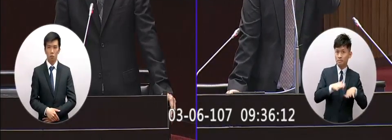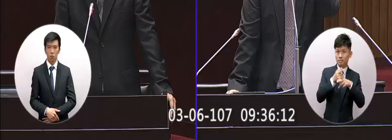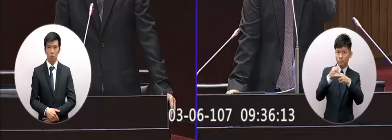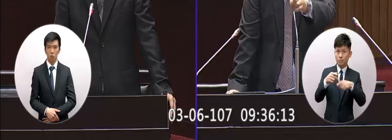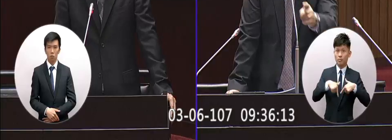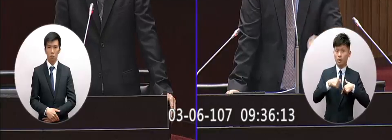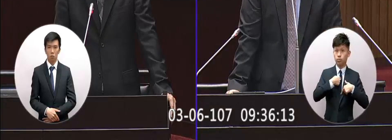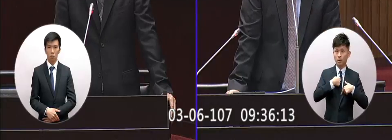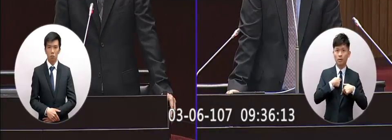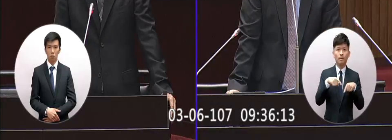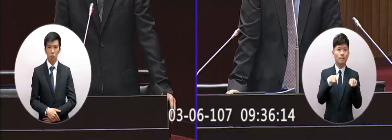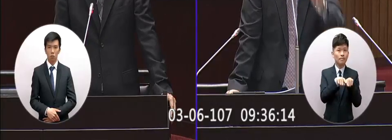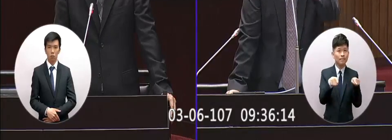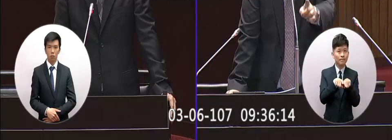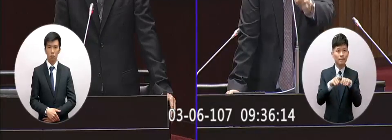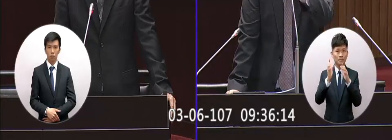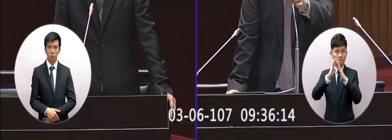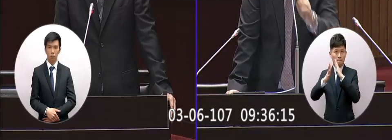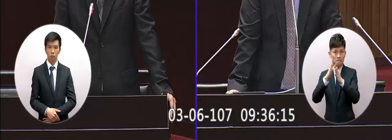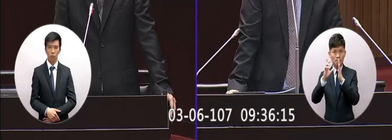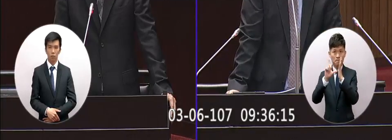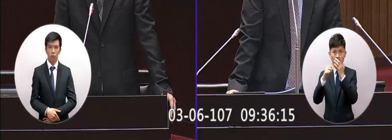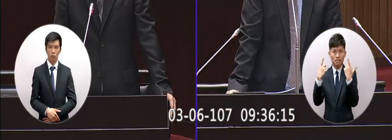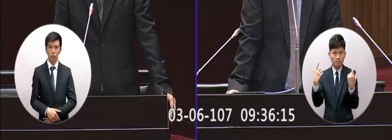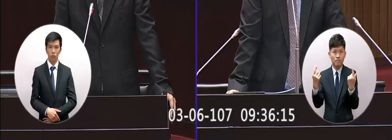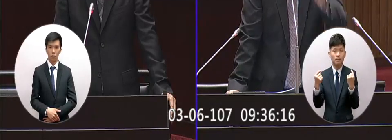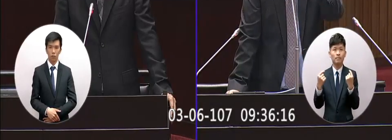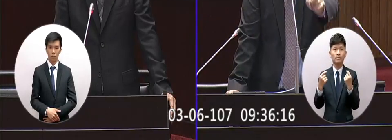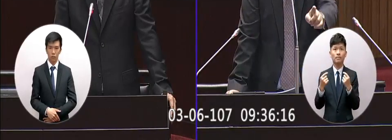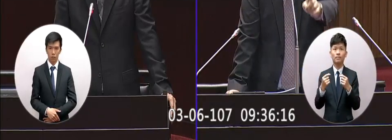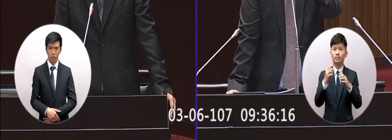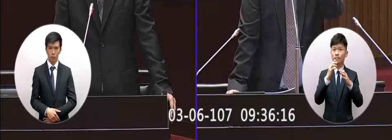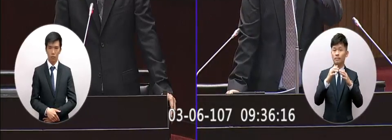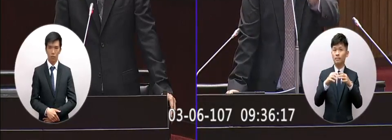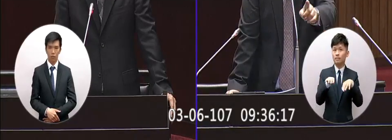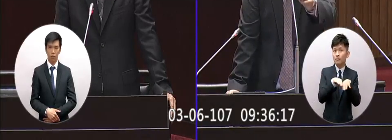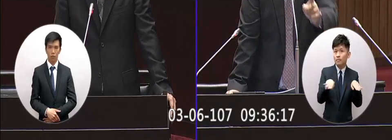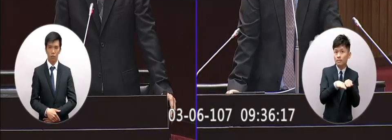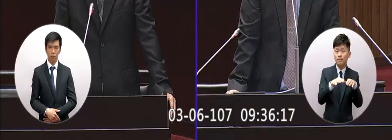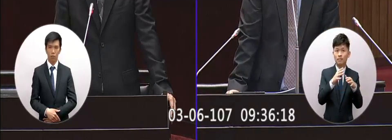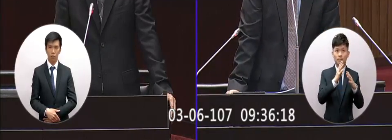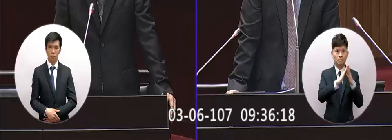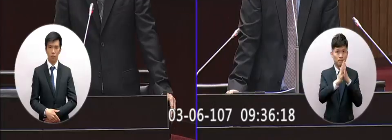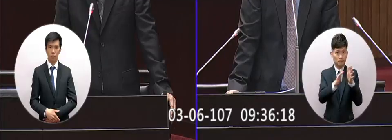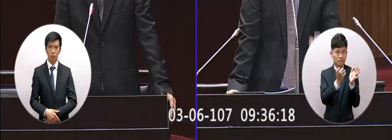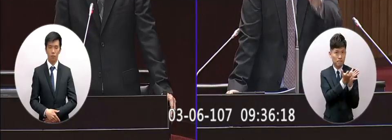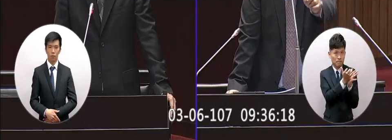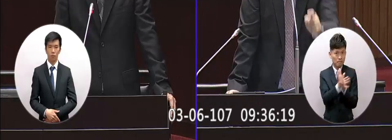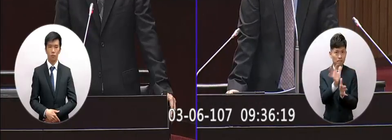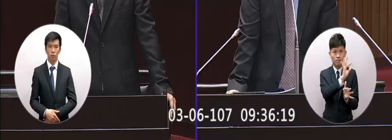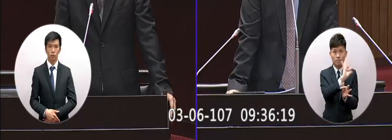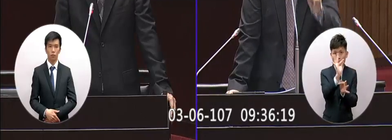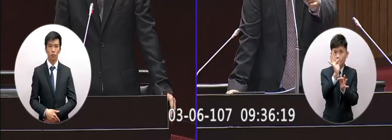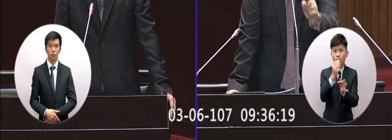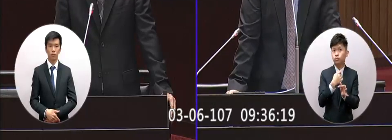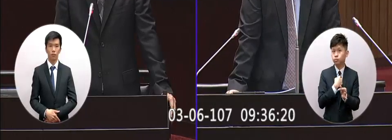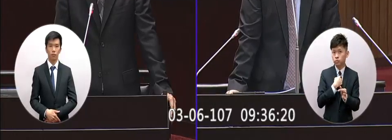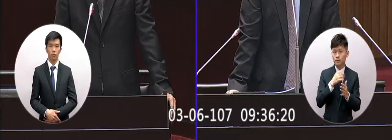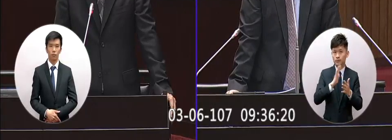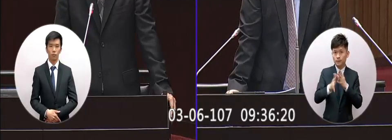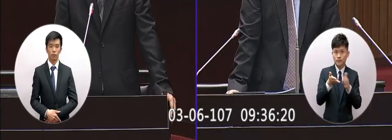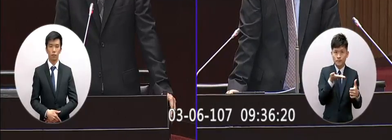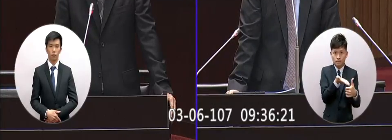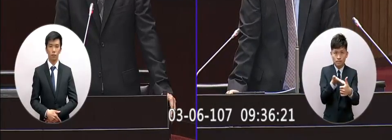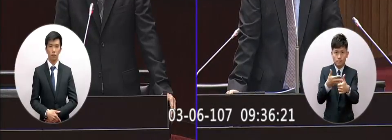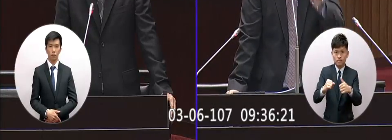时要当作战时，战时当平时，平时就要做好战备的整顿、战力的培